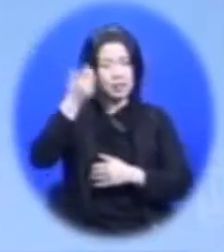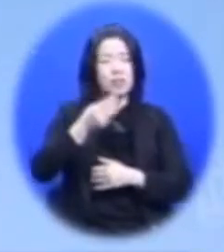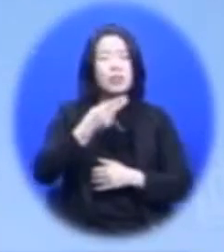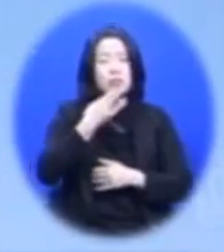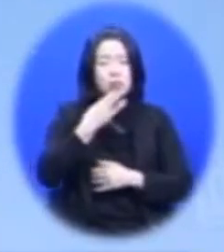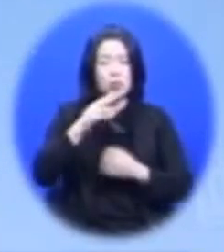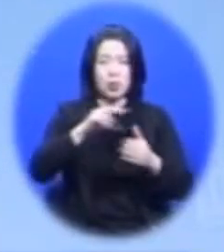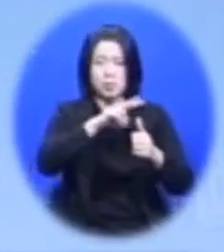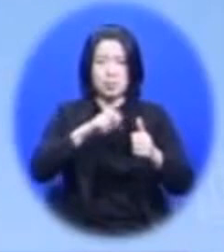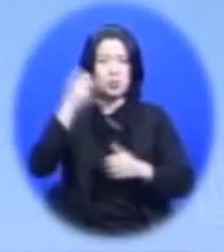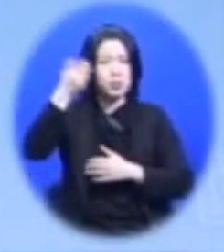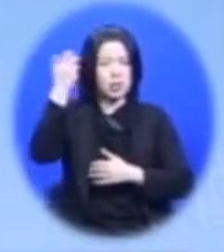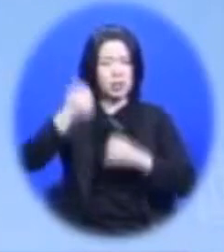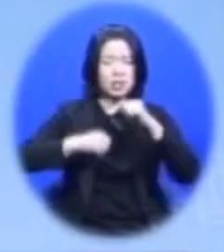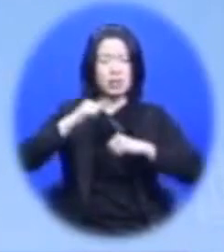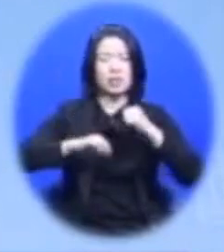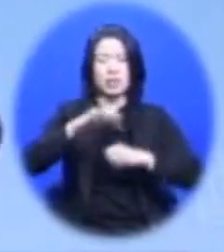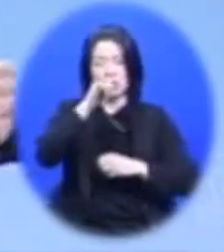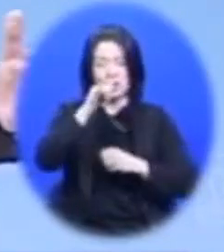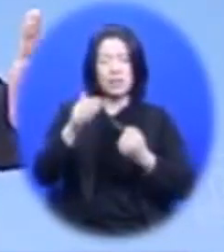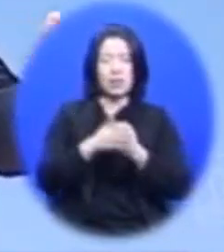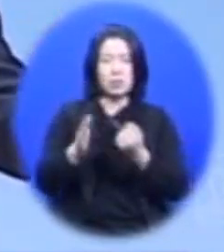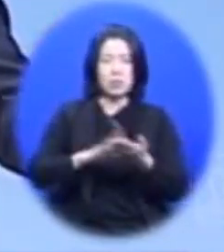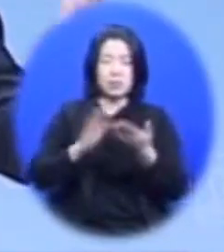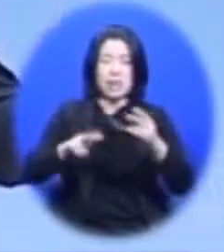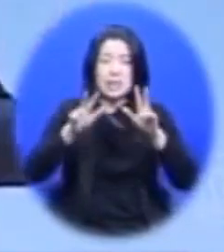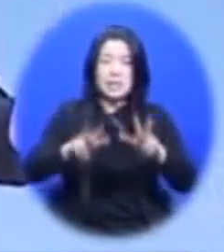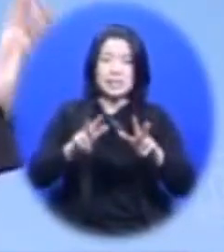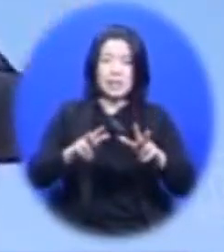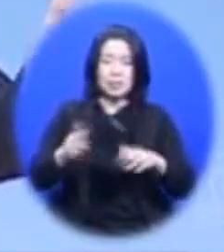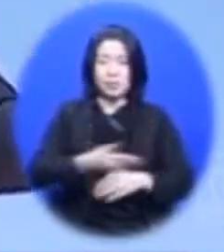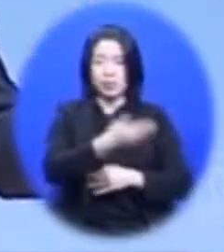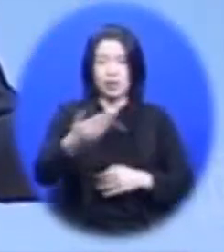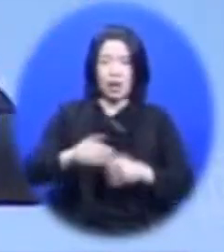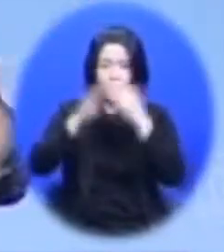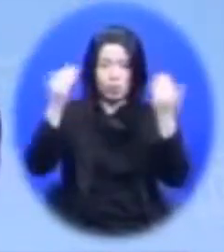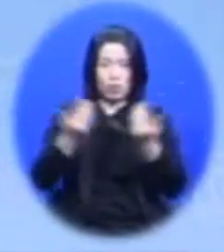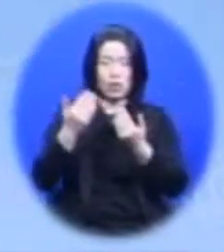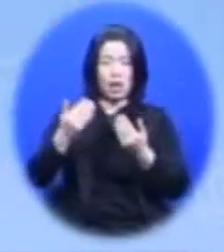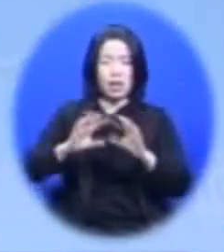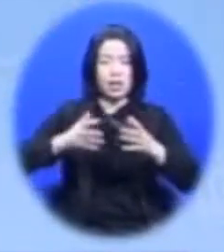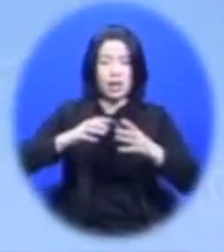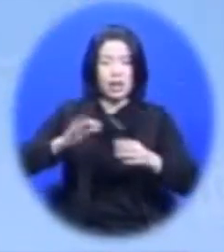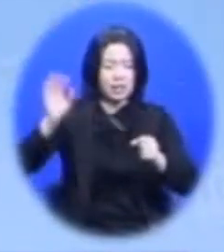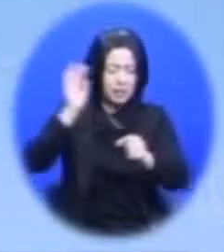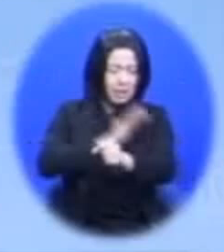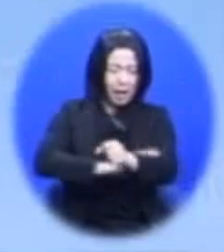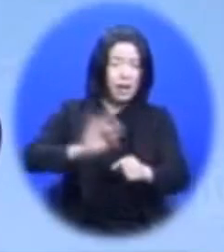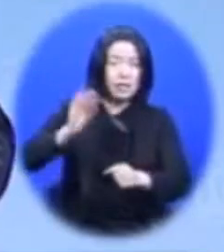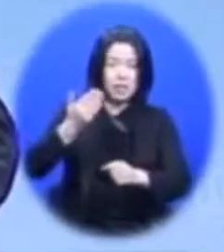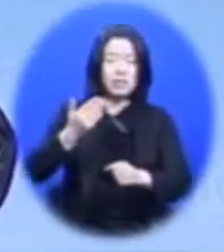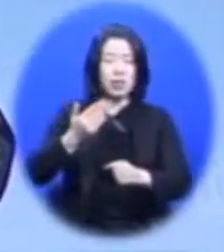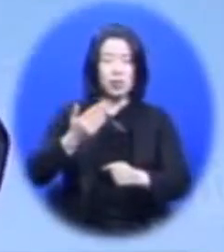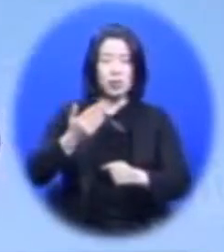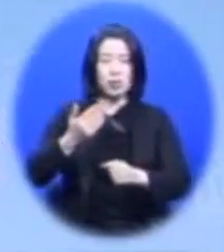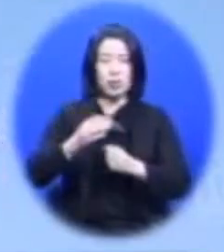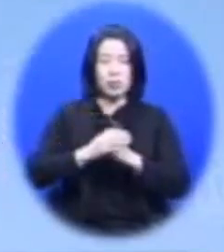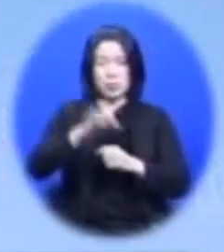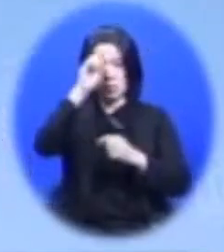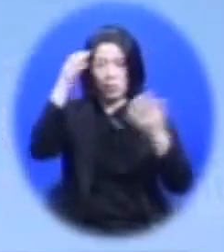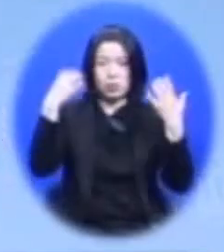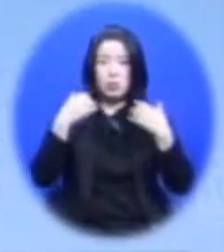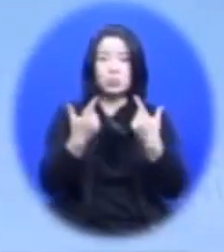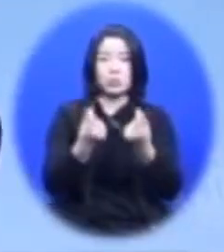영이 역사하기 때문에. 여러분, 지금 다 우리나라가 잘 되자는 거죠. 뭐 정부 쪽에서도